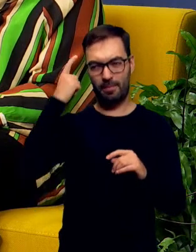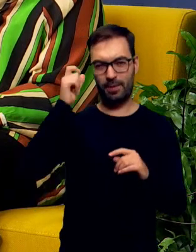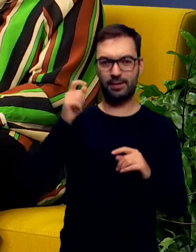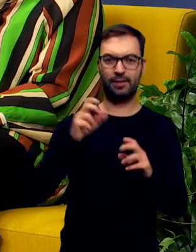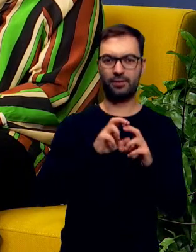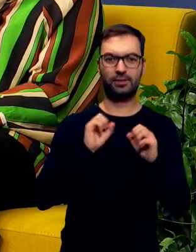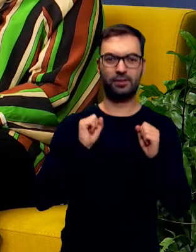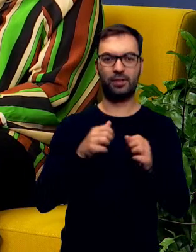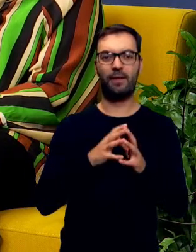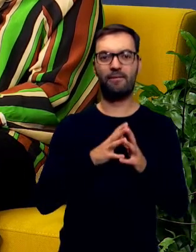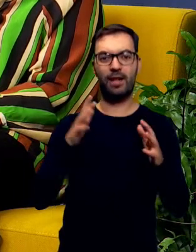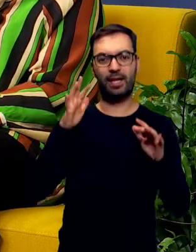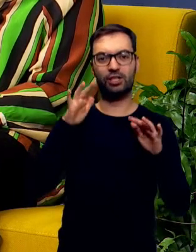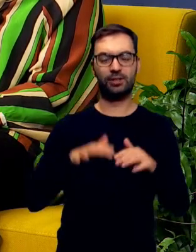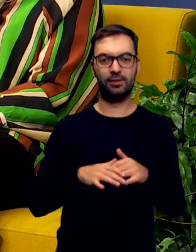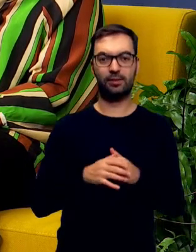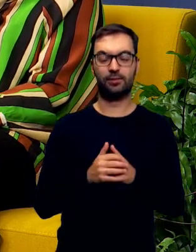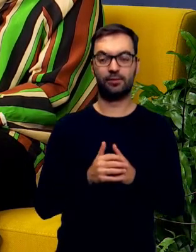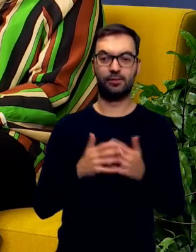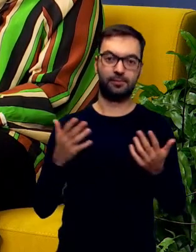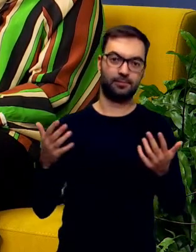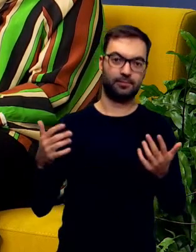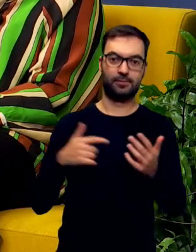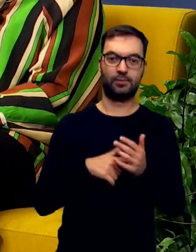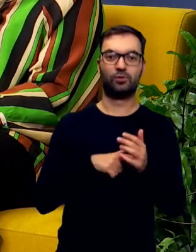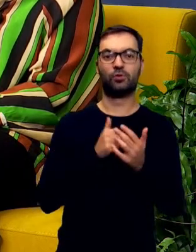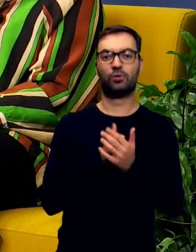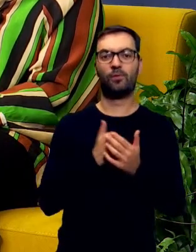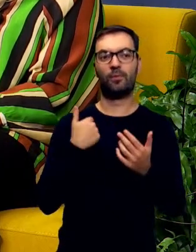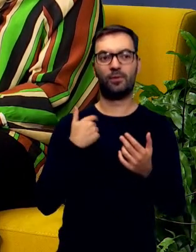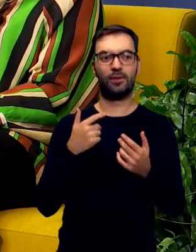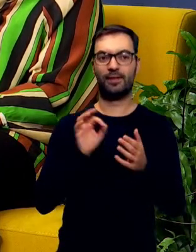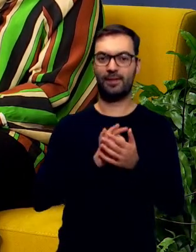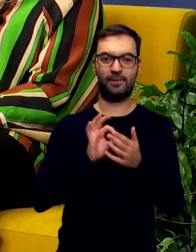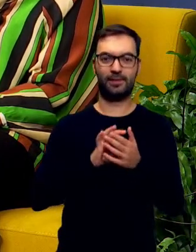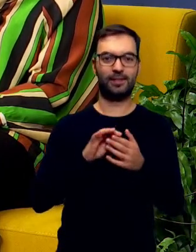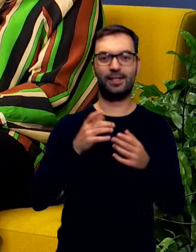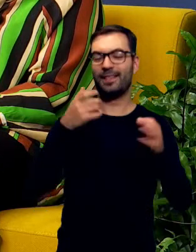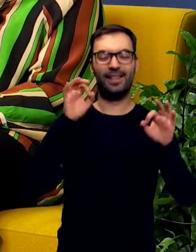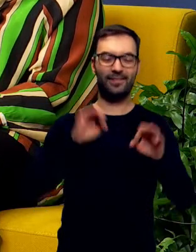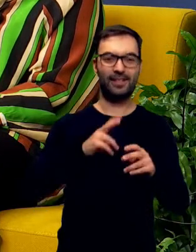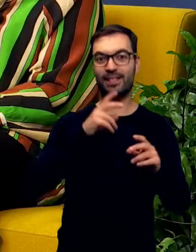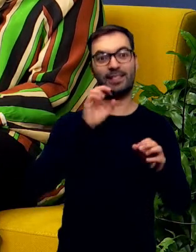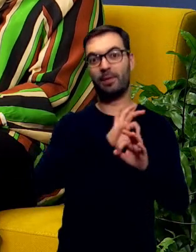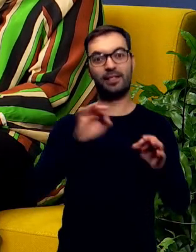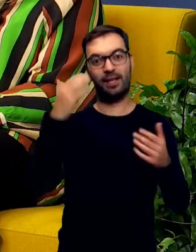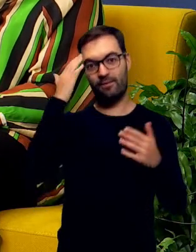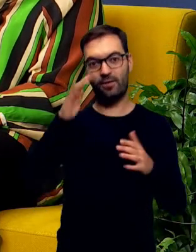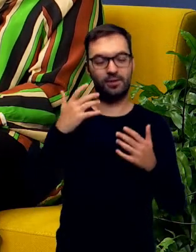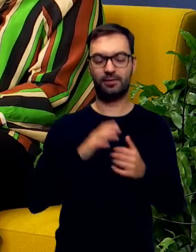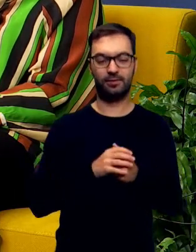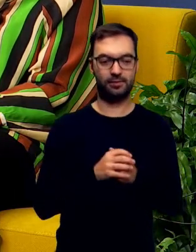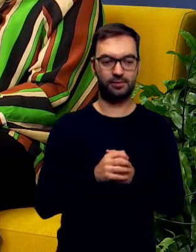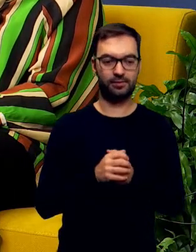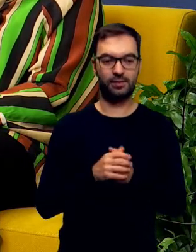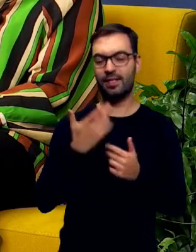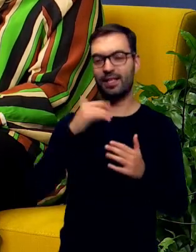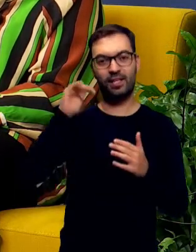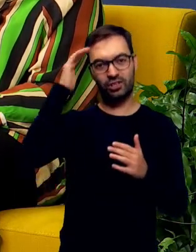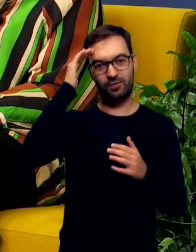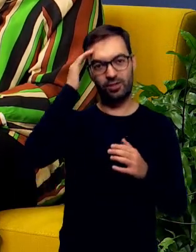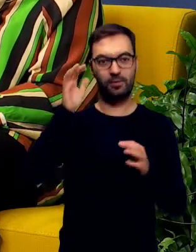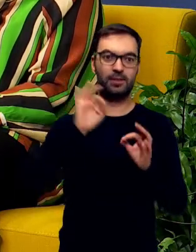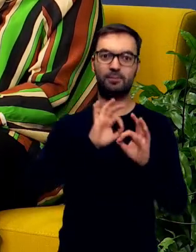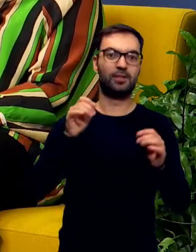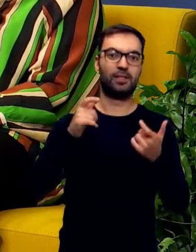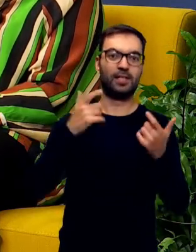działań Wielkiej Śnieżnej, no to znowu było tak, pewnie nie ze złej winy, nie ze świadomej